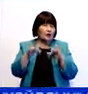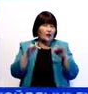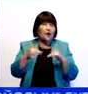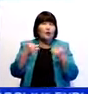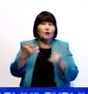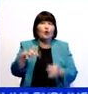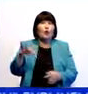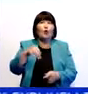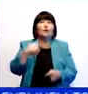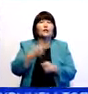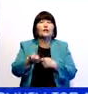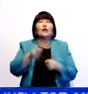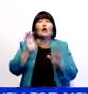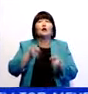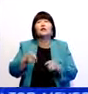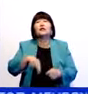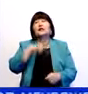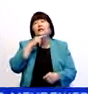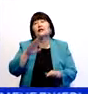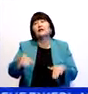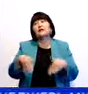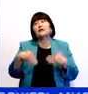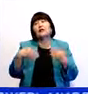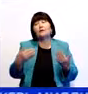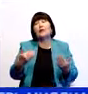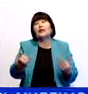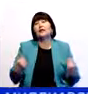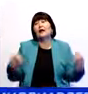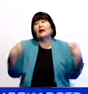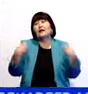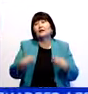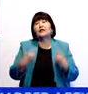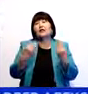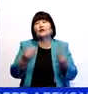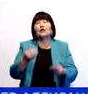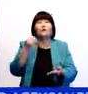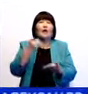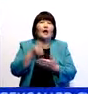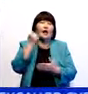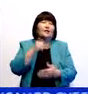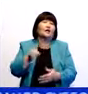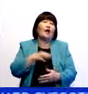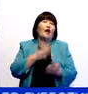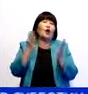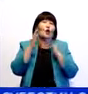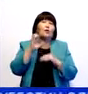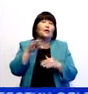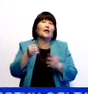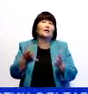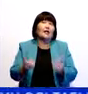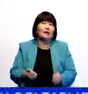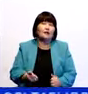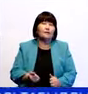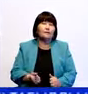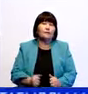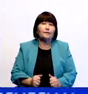міне облыс әкімі келіп, президенттің ыстық сәлемін жеткізді. Иығына зерделі шапан жауып, ардагердің ақ батасын алды.